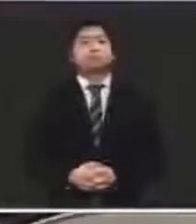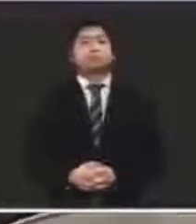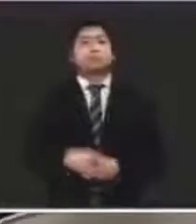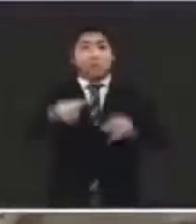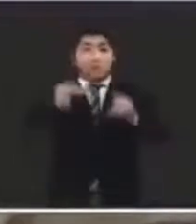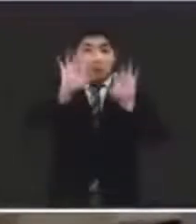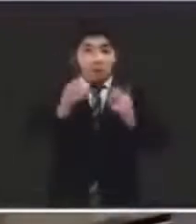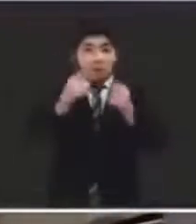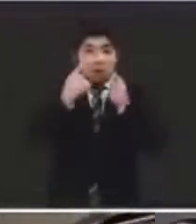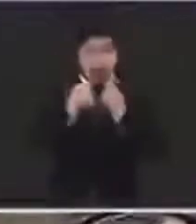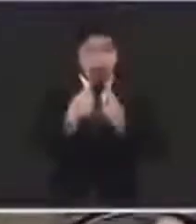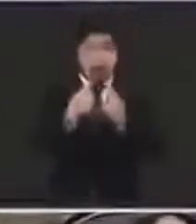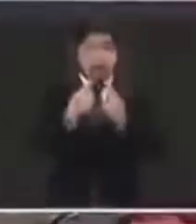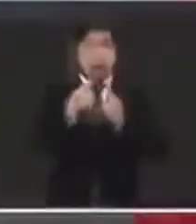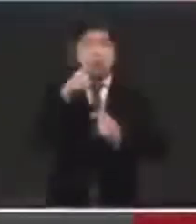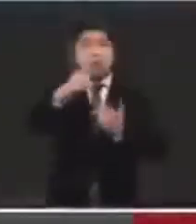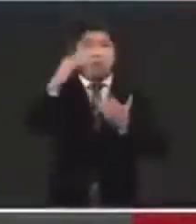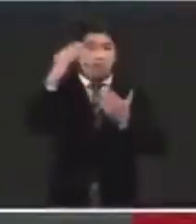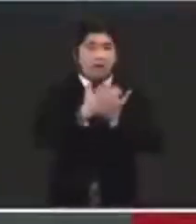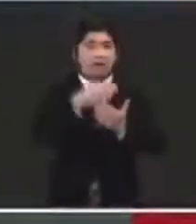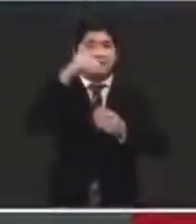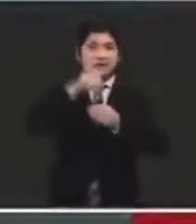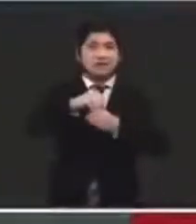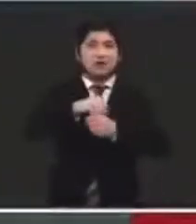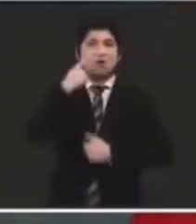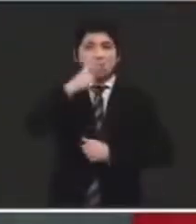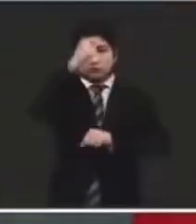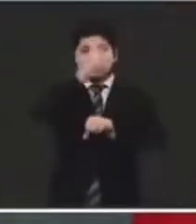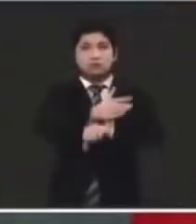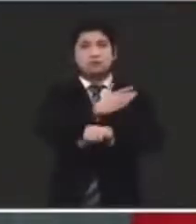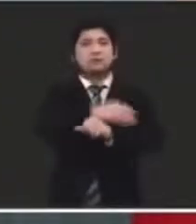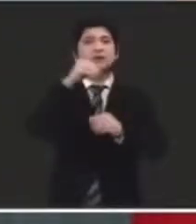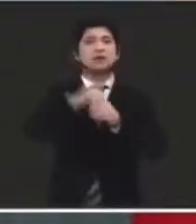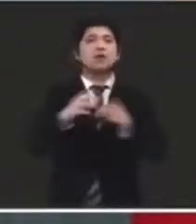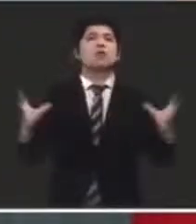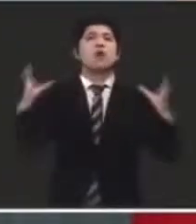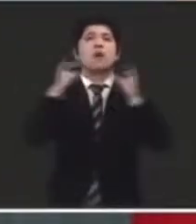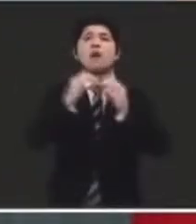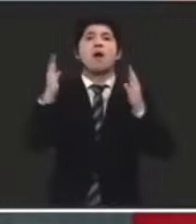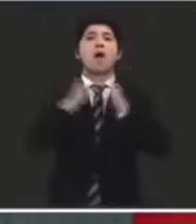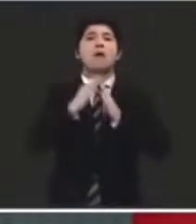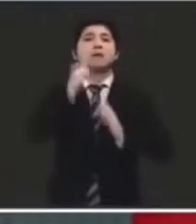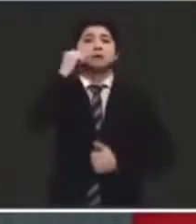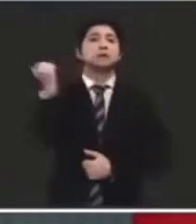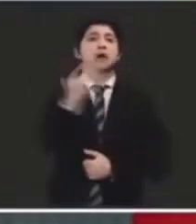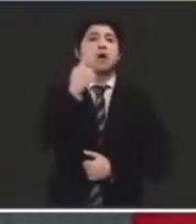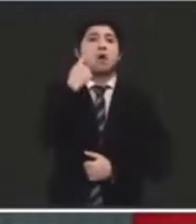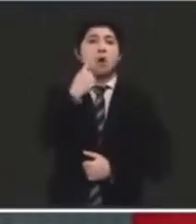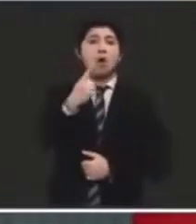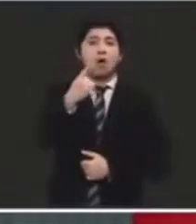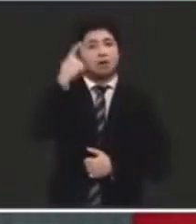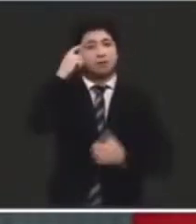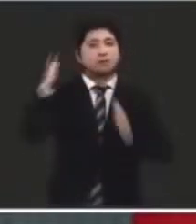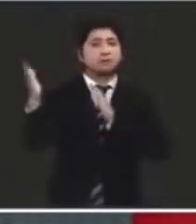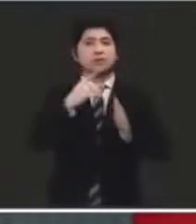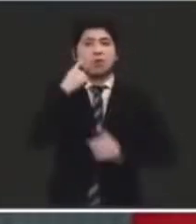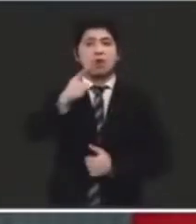Böylece bu programı ülkemizdeki toplam hane sayısının yaklaşık